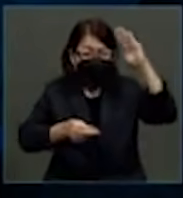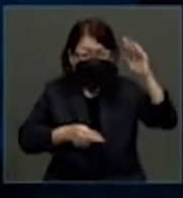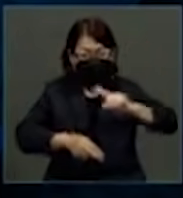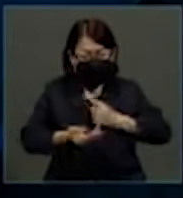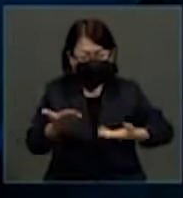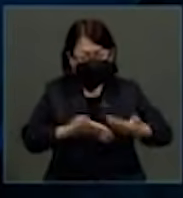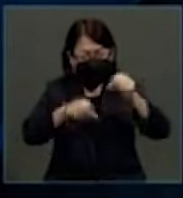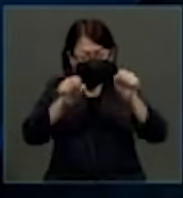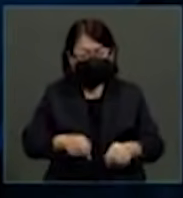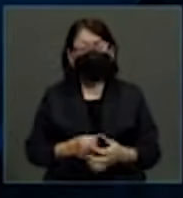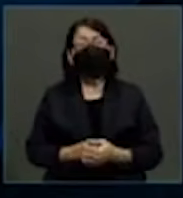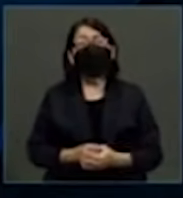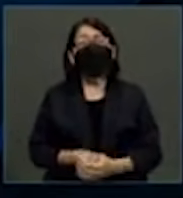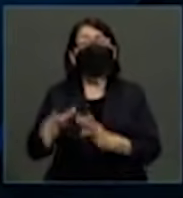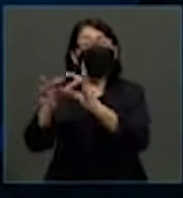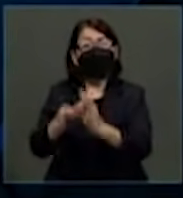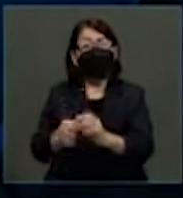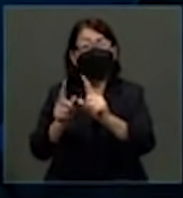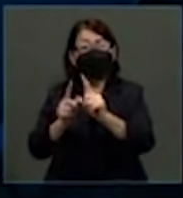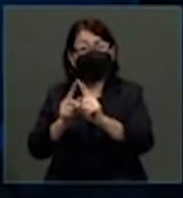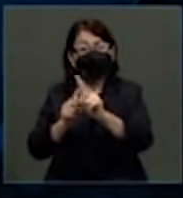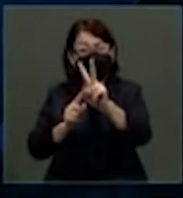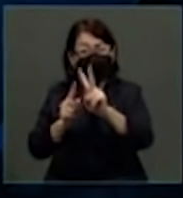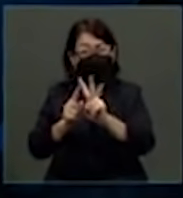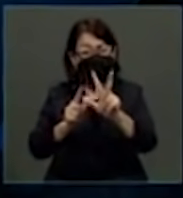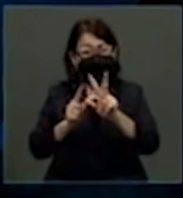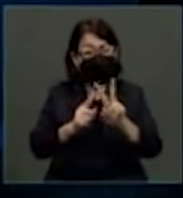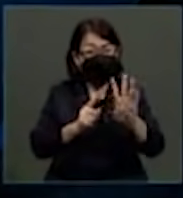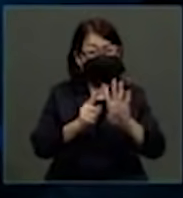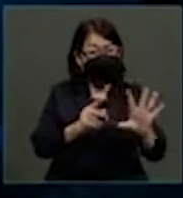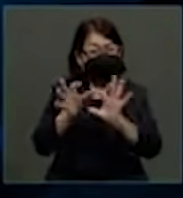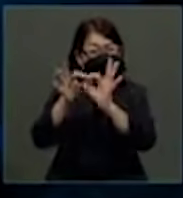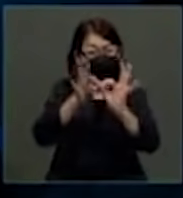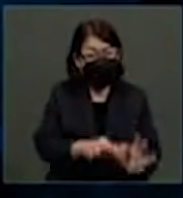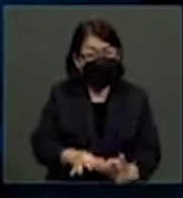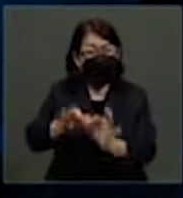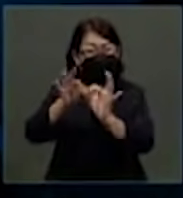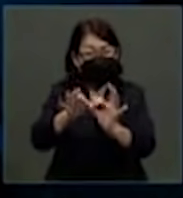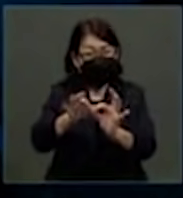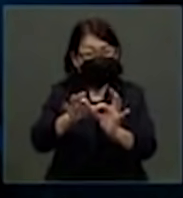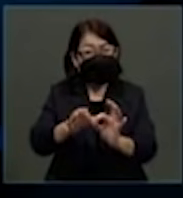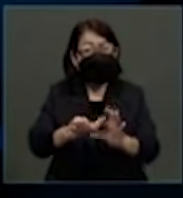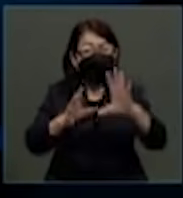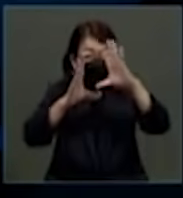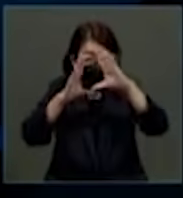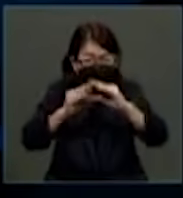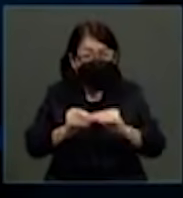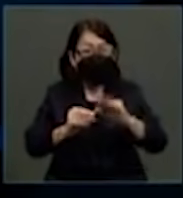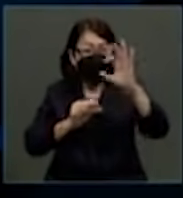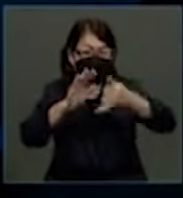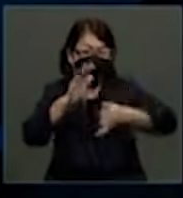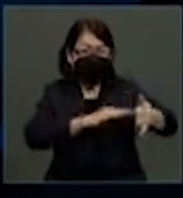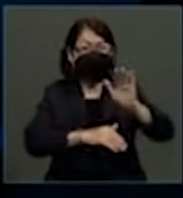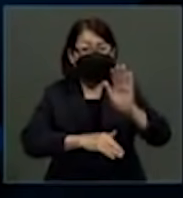สปก.สปค.เพื่อให้นายกรัฐมนตรีพิจารณาอนุญาตนะครับอันนี้ก็ข้อมูลที่ข้อ2